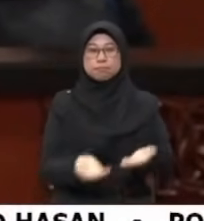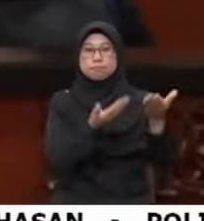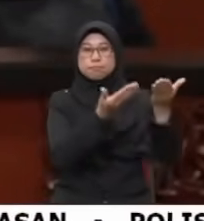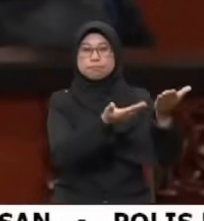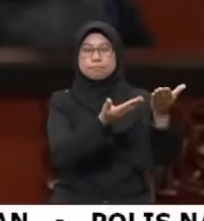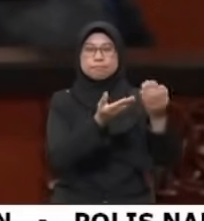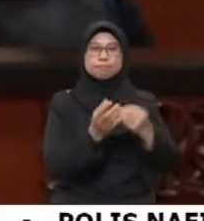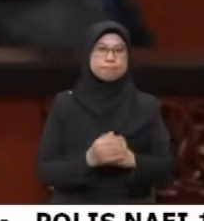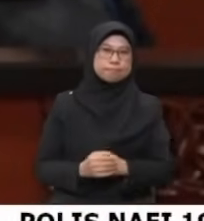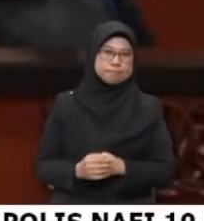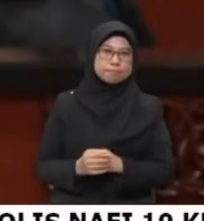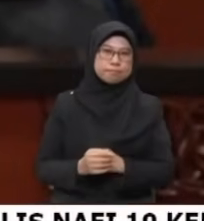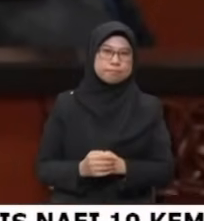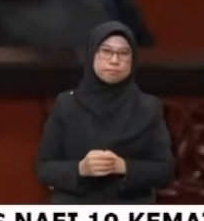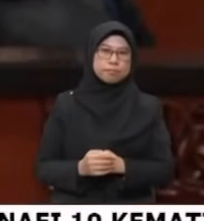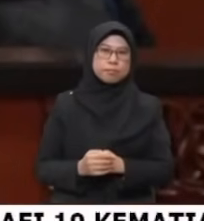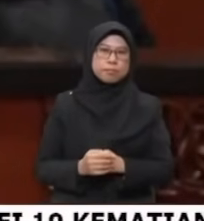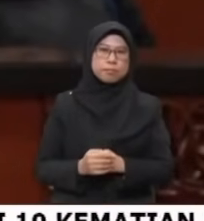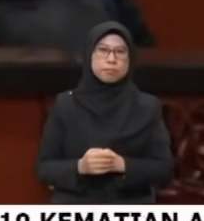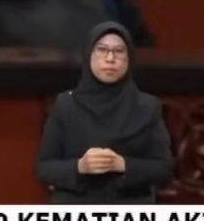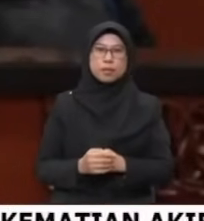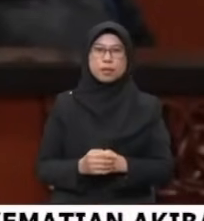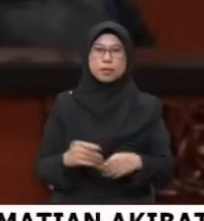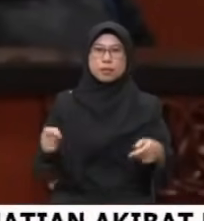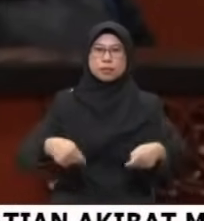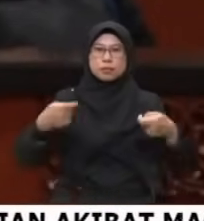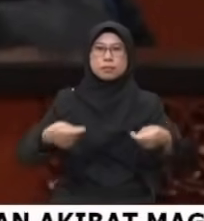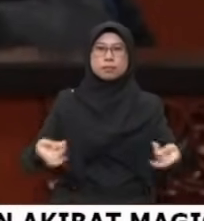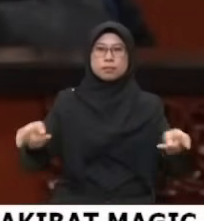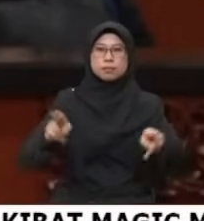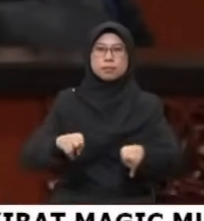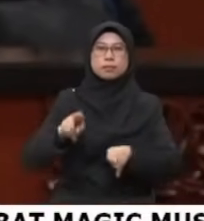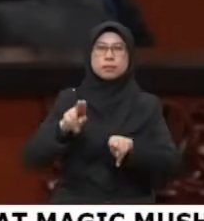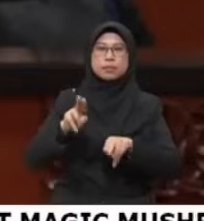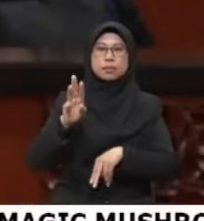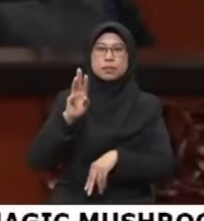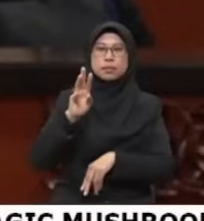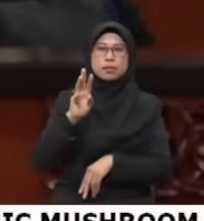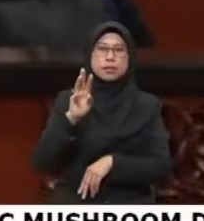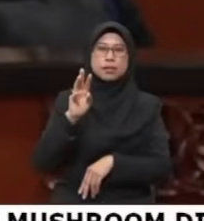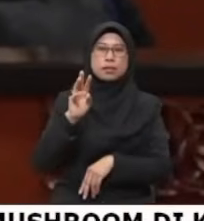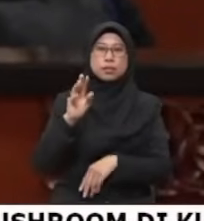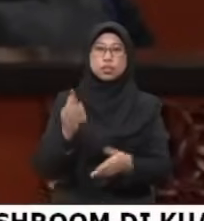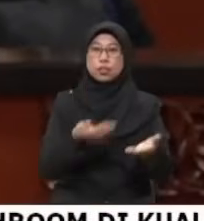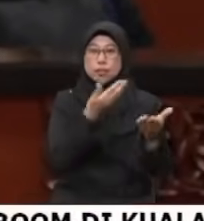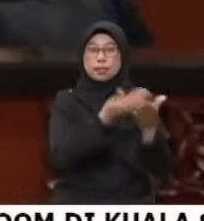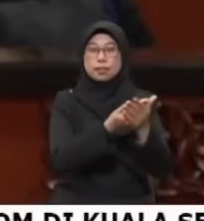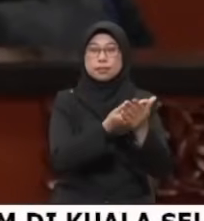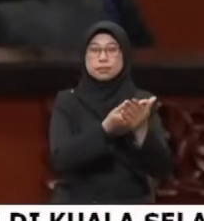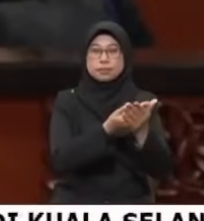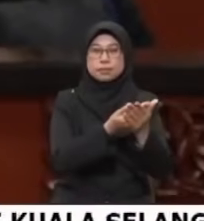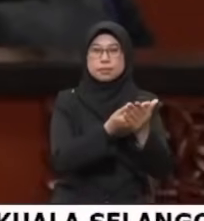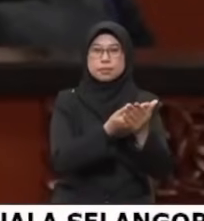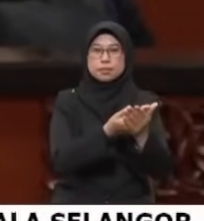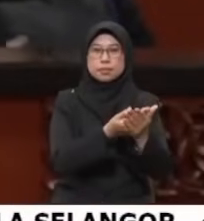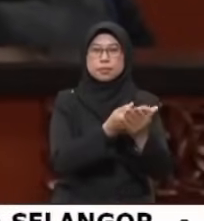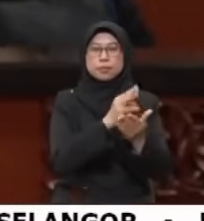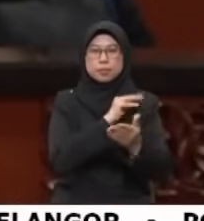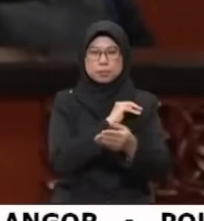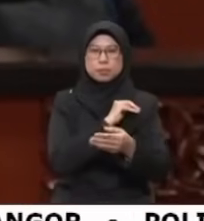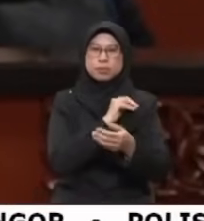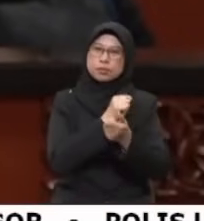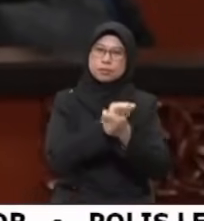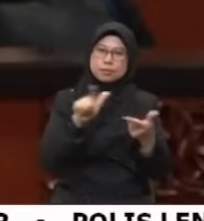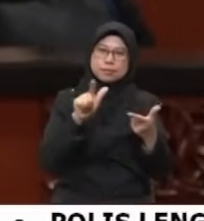kertas memorandum jemahan menteri dan dipersuji juga apa diluluskan skedul yang terbaharu ini